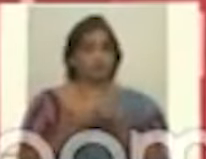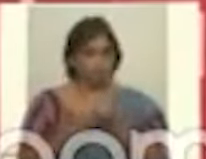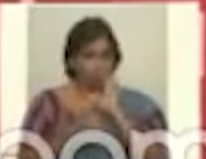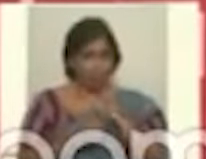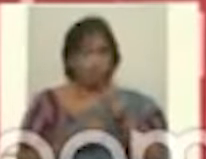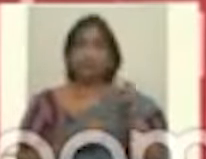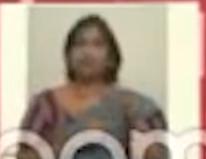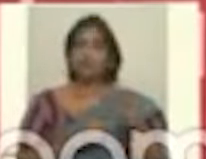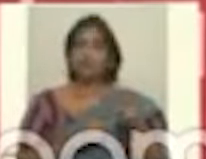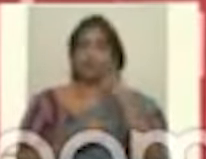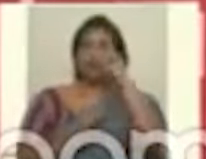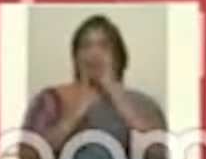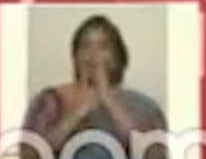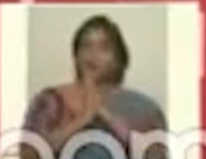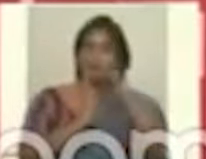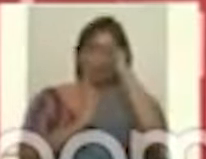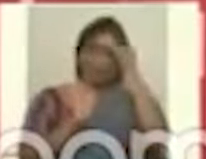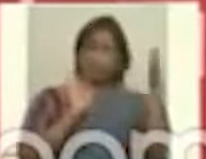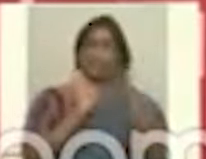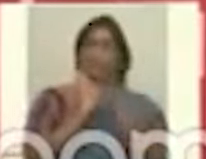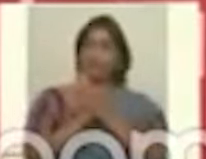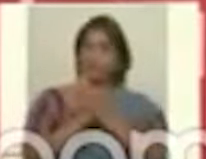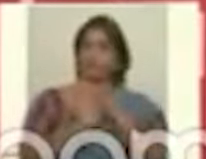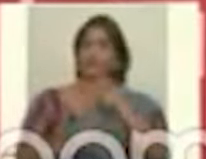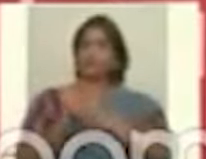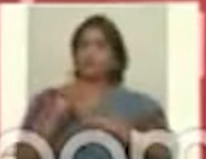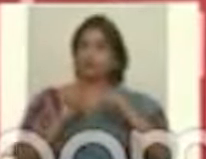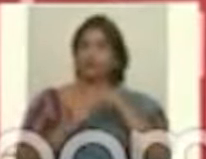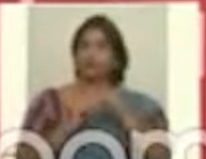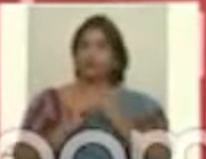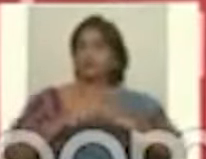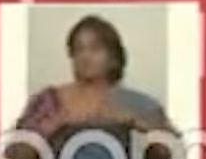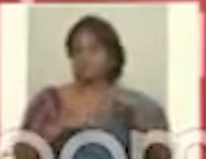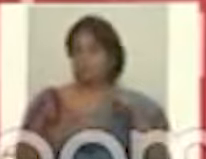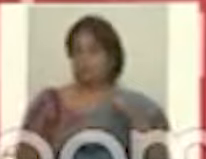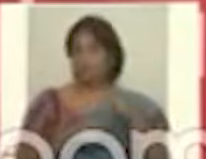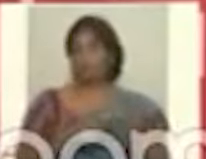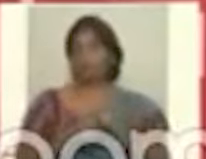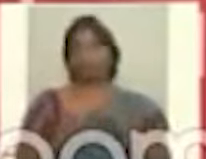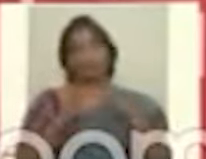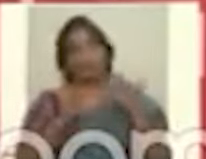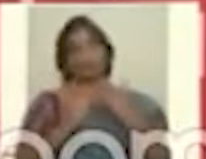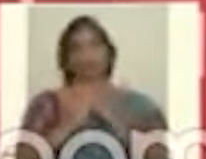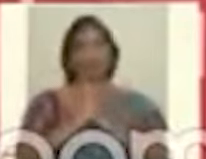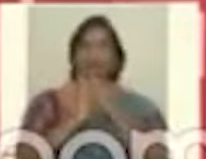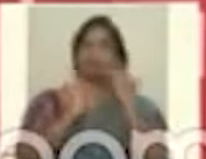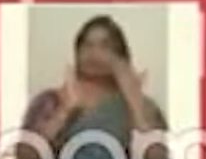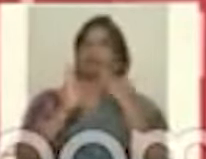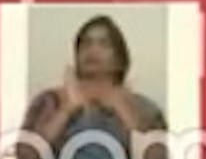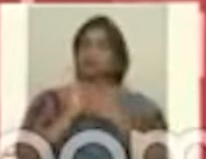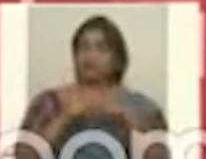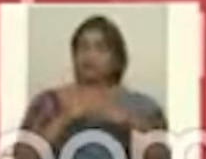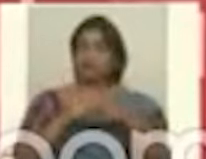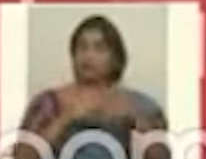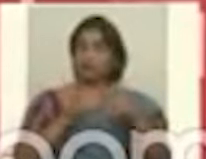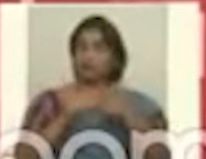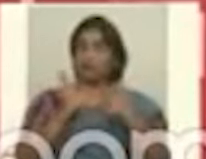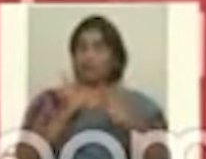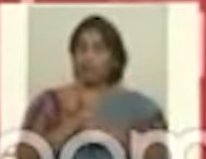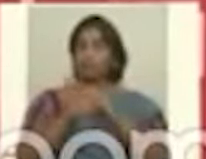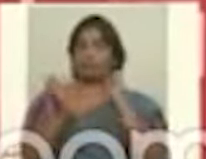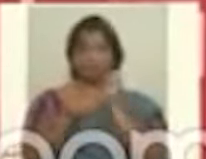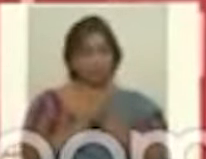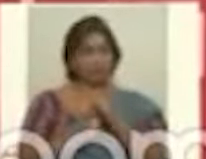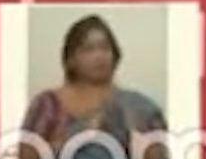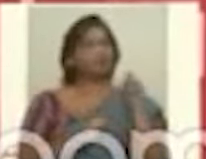නම් ආගමික නායකින් හා සාකච්ඡා කරලා තමයි අපි ඒ කටයුතු කරන්නේ. ඕනෑම ආගමක දැනට තියෙන පනත් වෙනස්